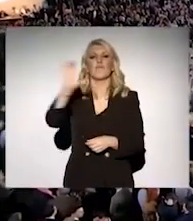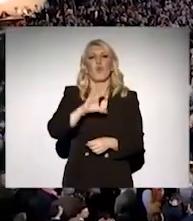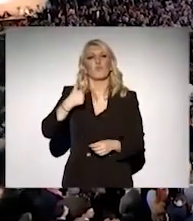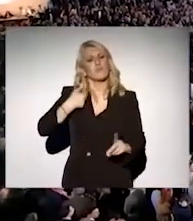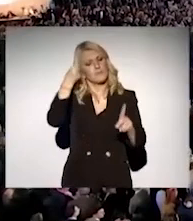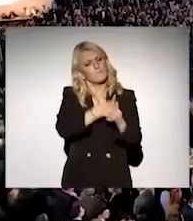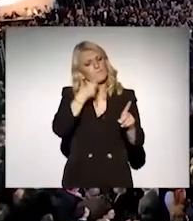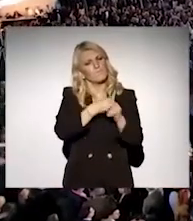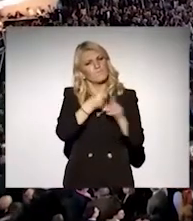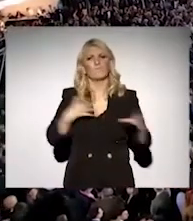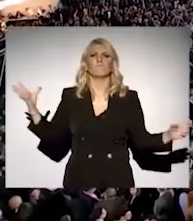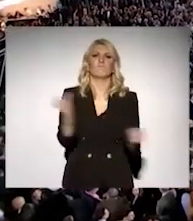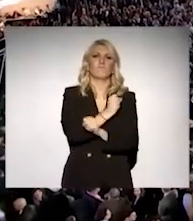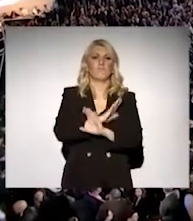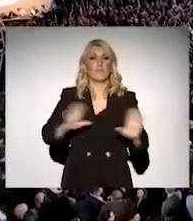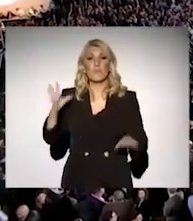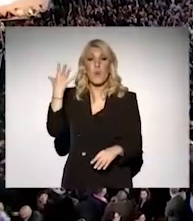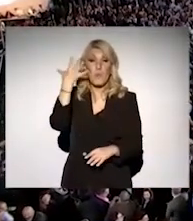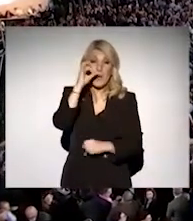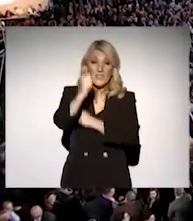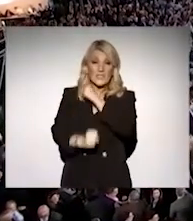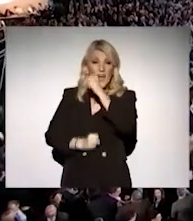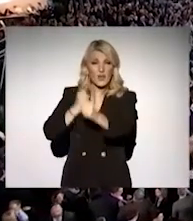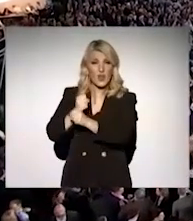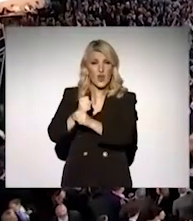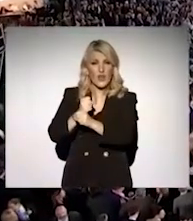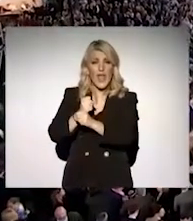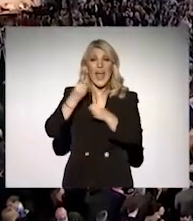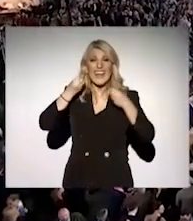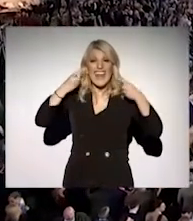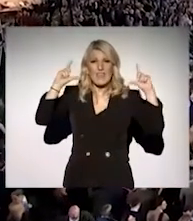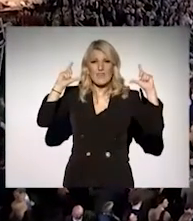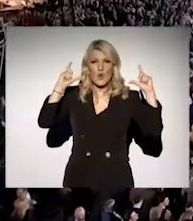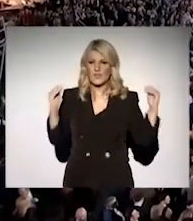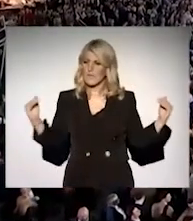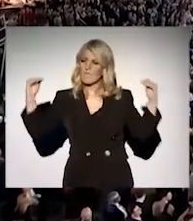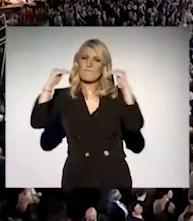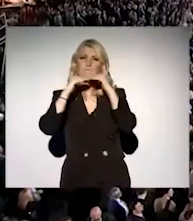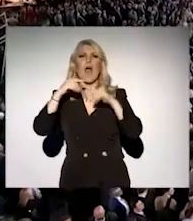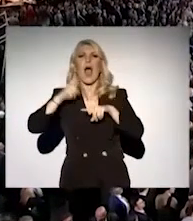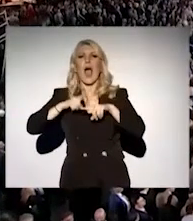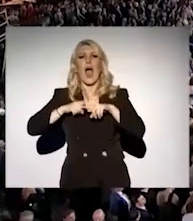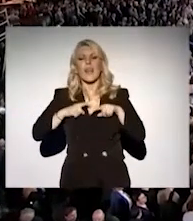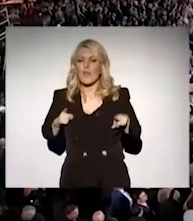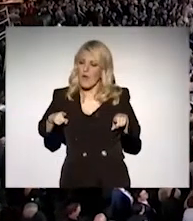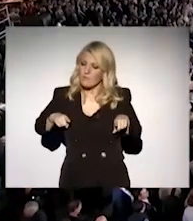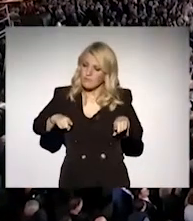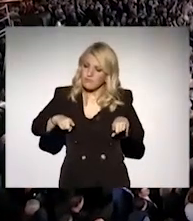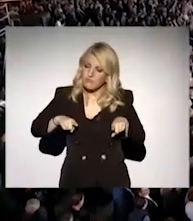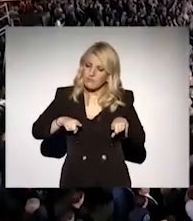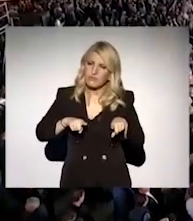σε προανακριτική. Ορίστε λέει, το φέραμε το κατηγορητήριο, το δώσαμε στον κύριο Καλαφάτη. Θα πάμε